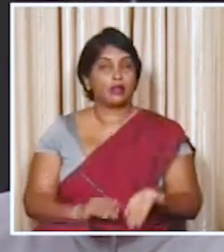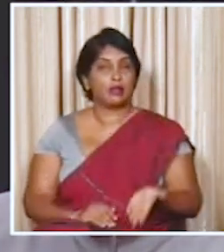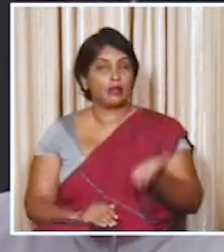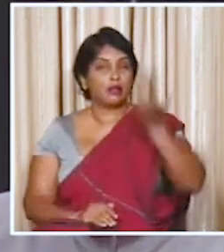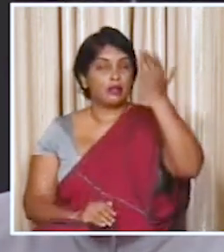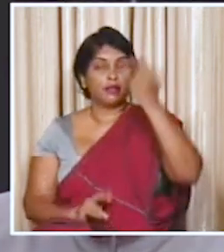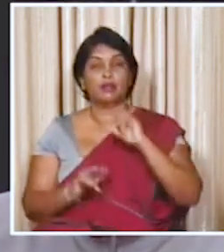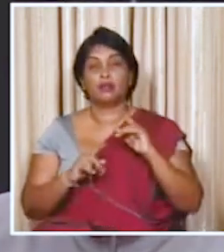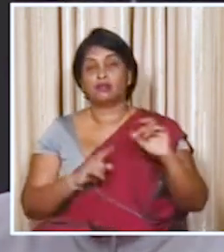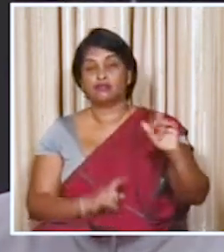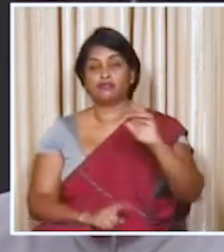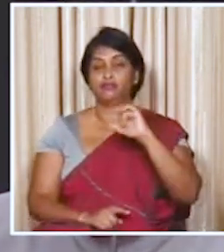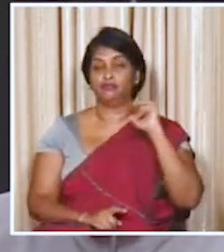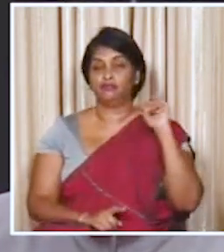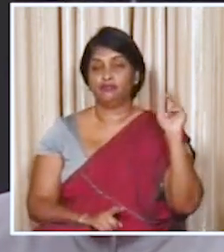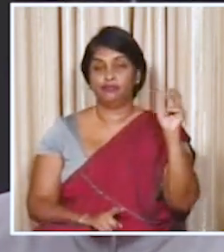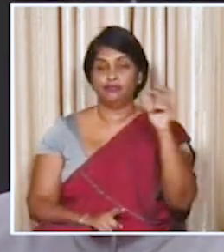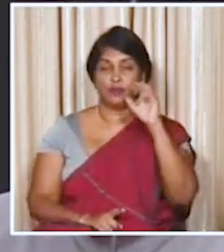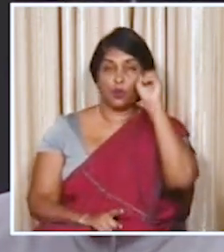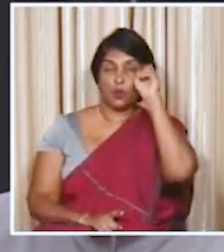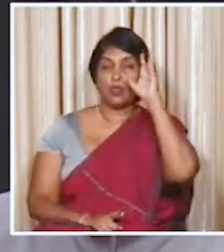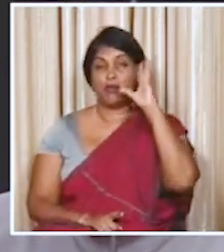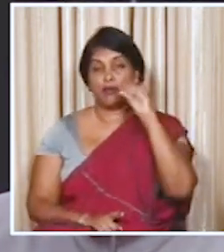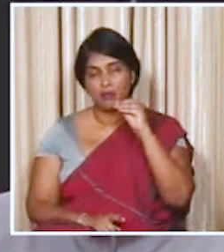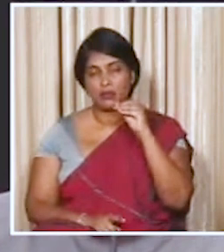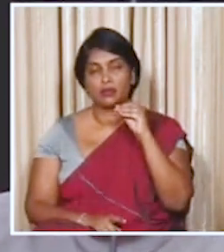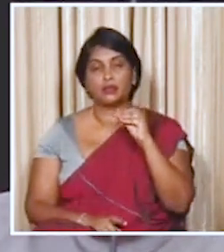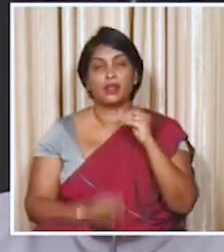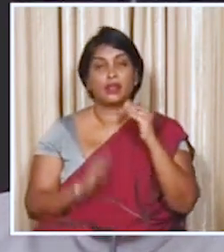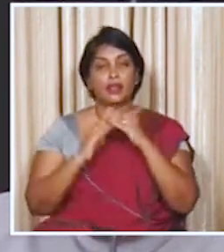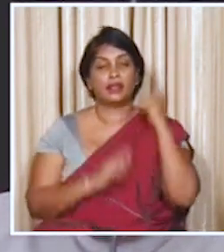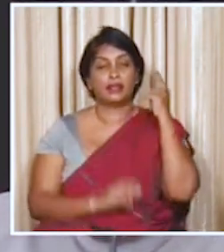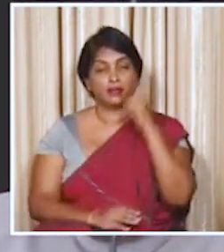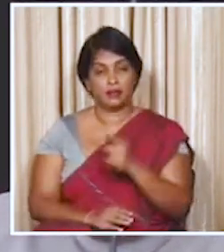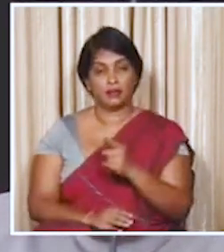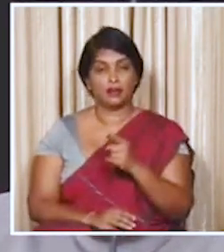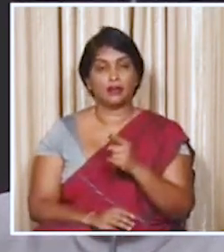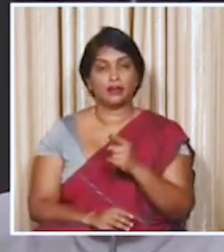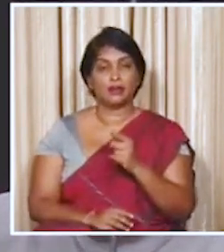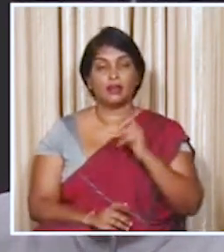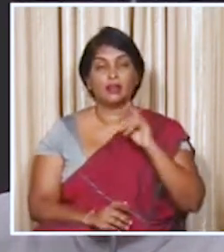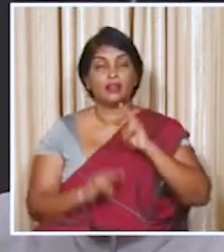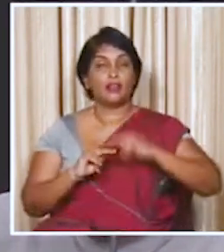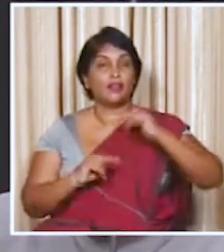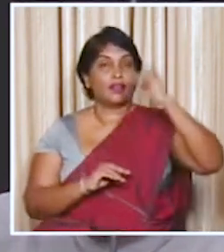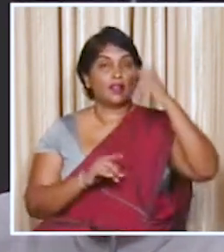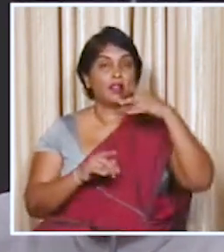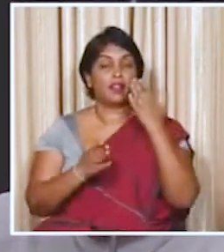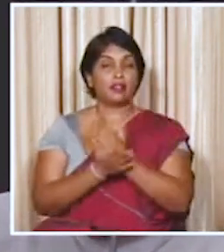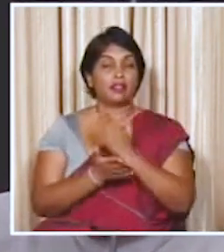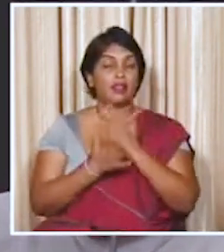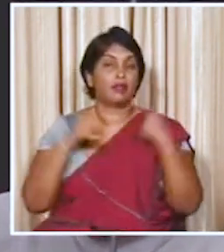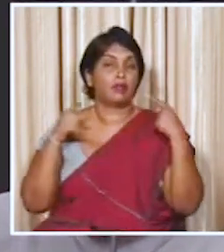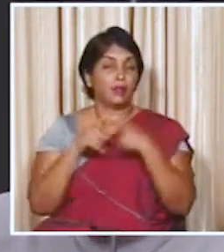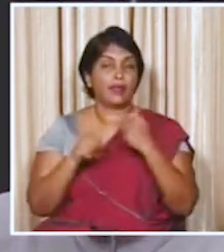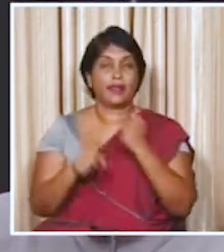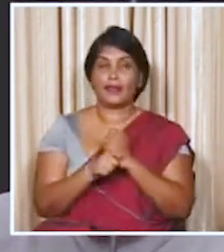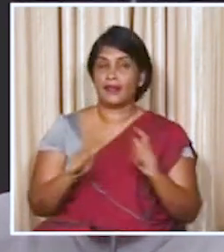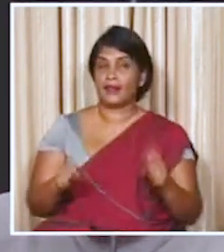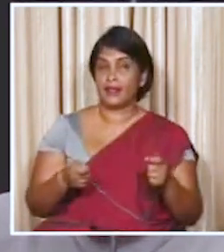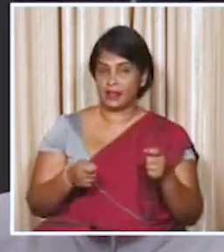Padi pelai anu ni tatu dah ada rudi awas. Gitar lagi am tatu niwas sebelah darah lipne, uyan ni gas